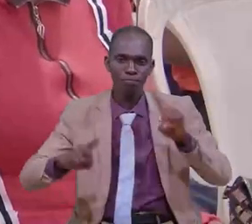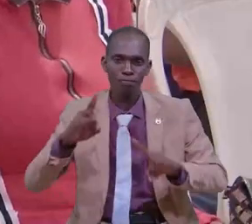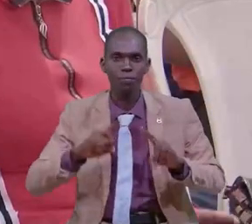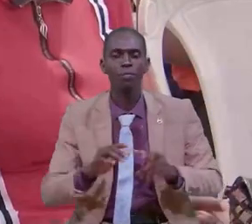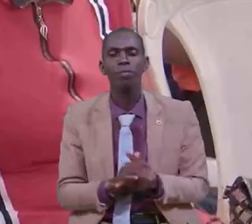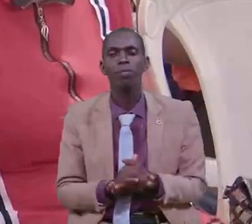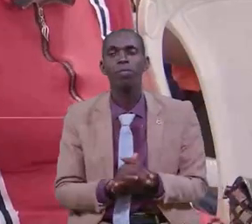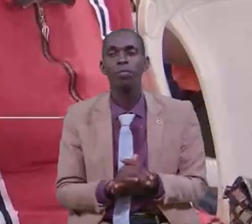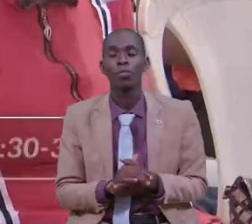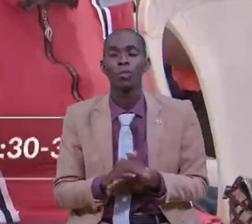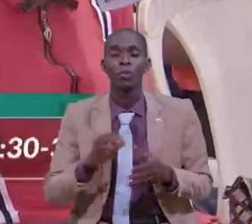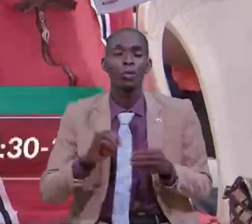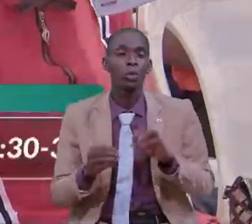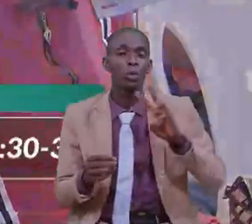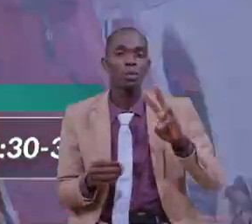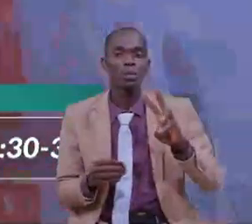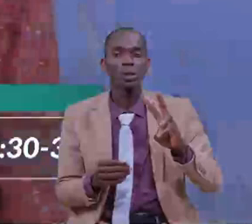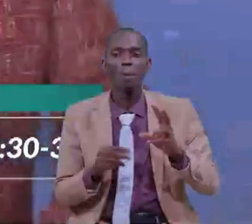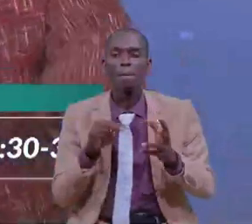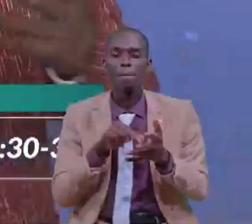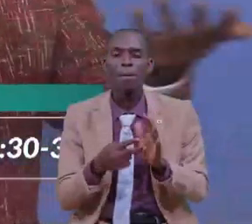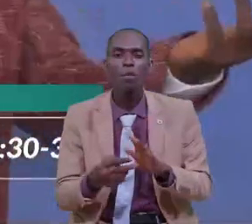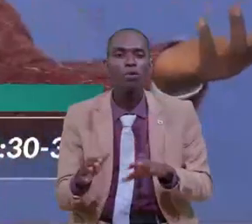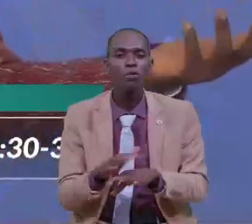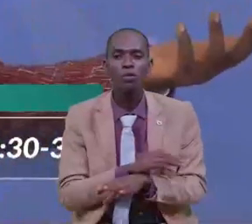juste. Sixièmement, la fermeté